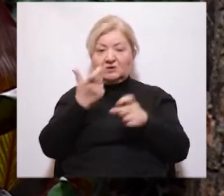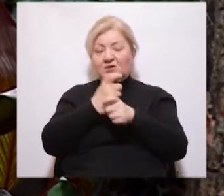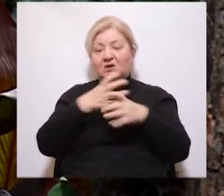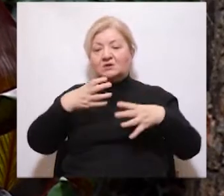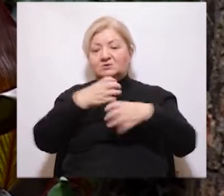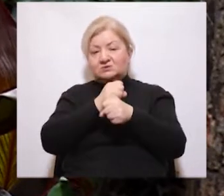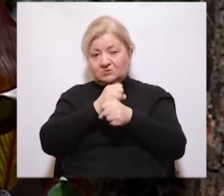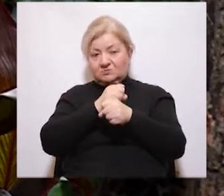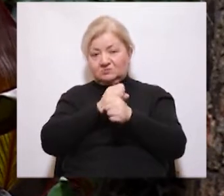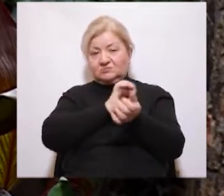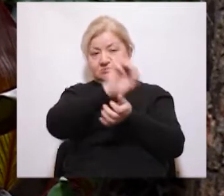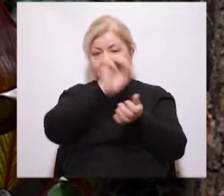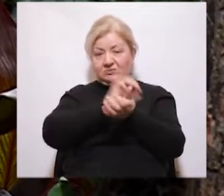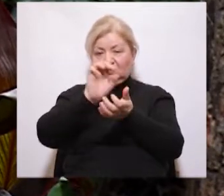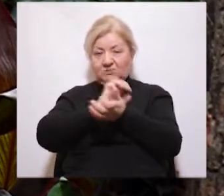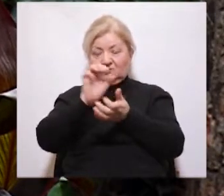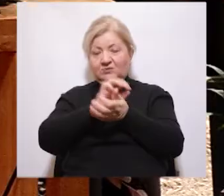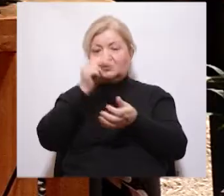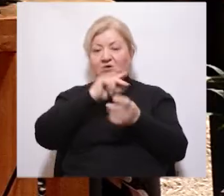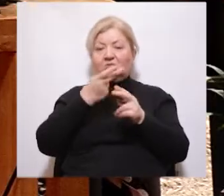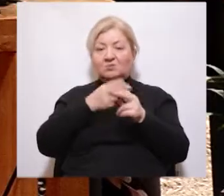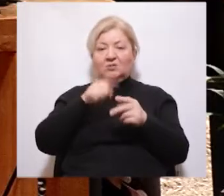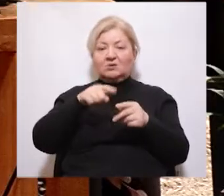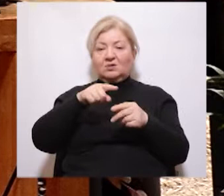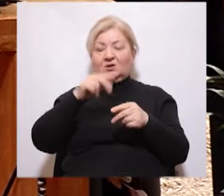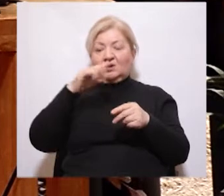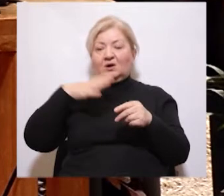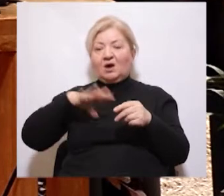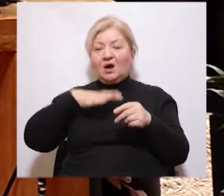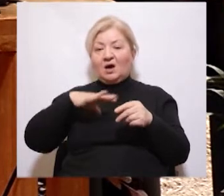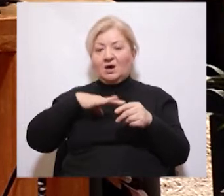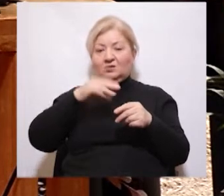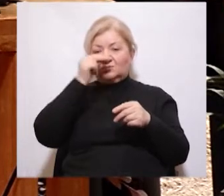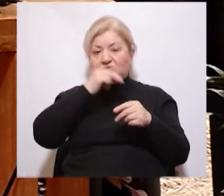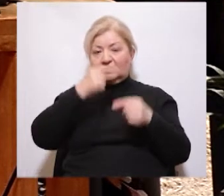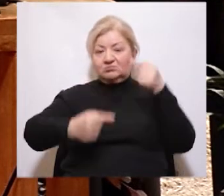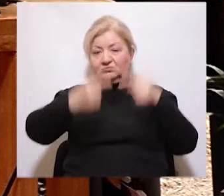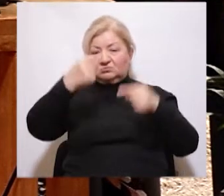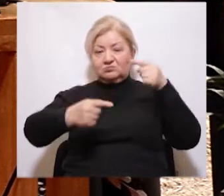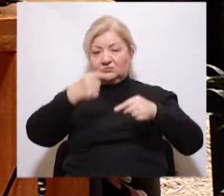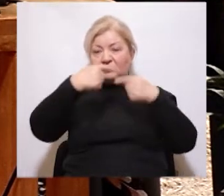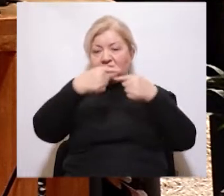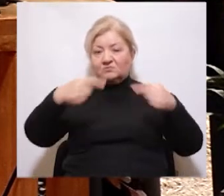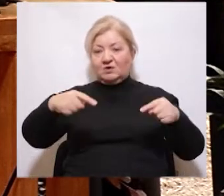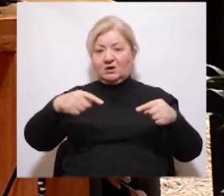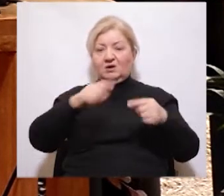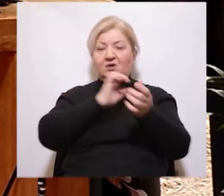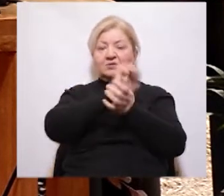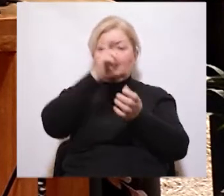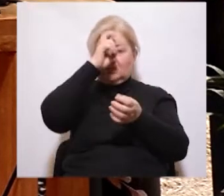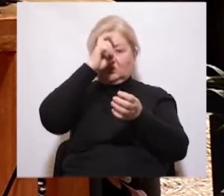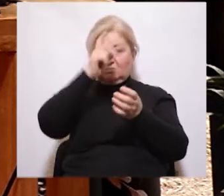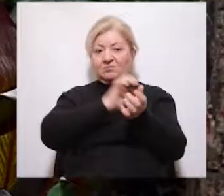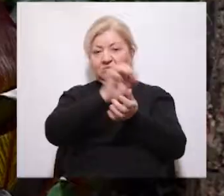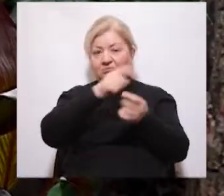ძალიან შემცირდა ჩაის გასაღების ბაზარი, იმიტომ რომ ქართული ჩაი ვეღარ იყო კონკურენტუნარიანი სხვა ქვეყნების